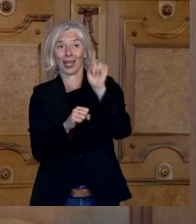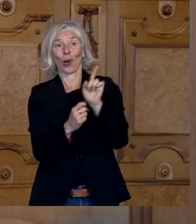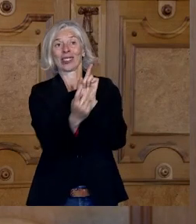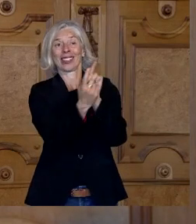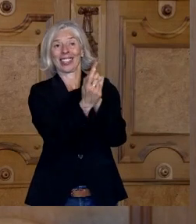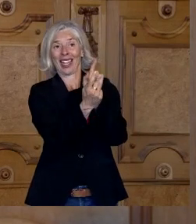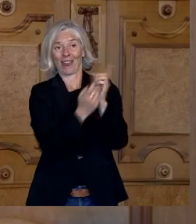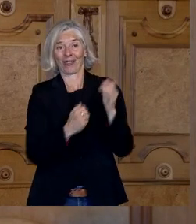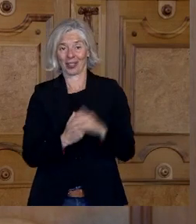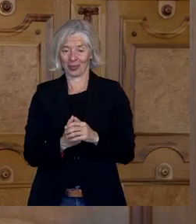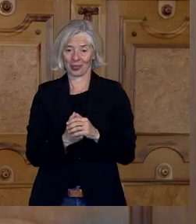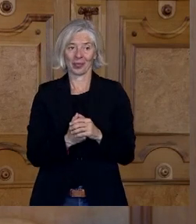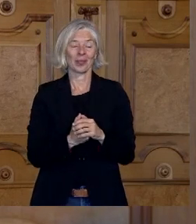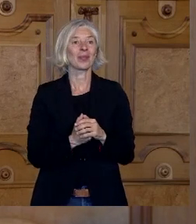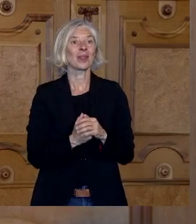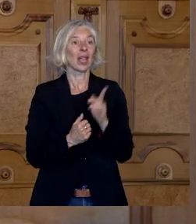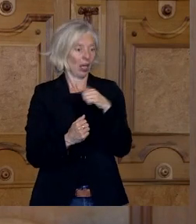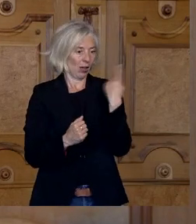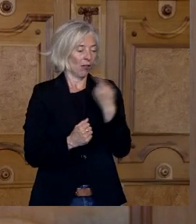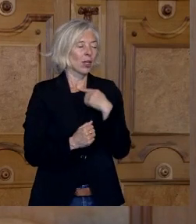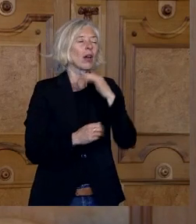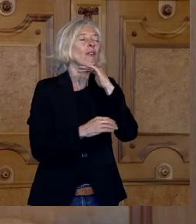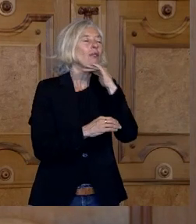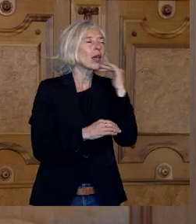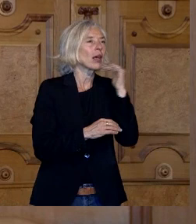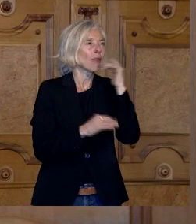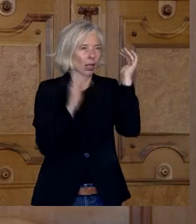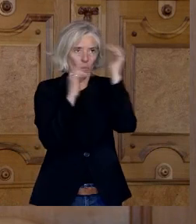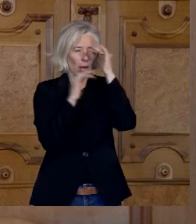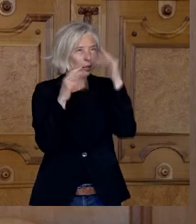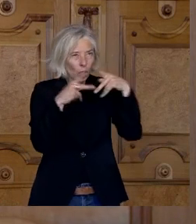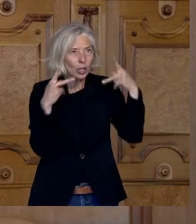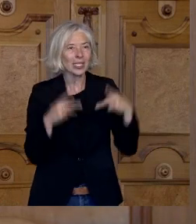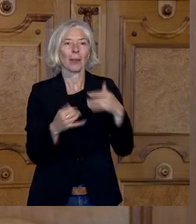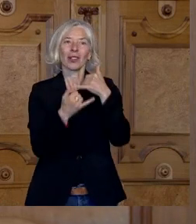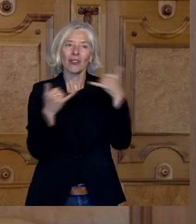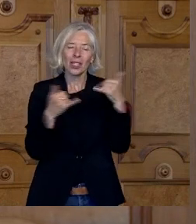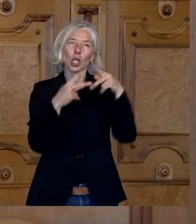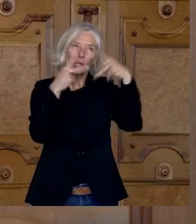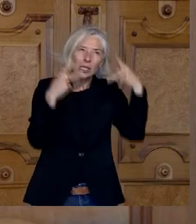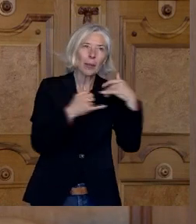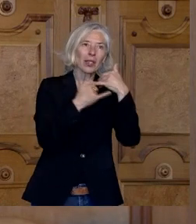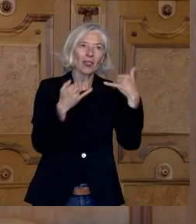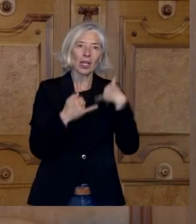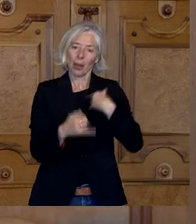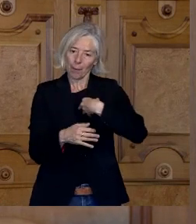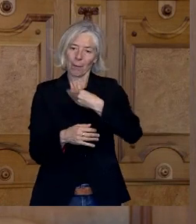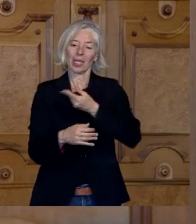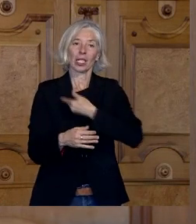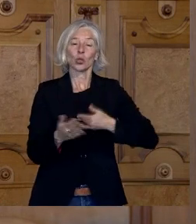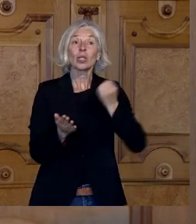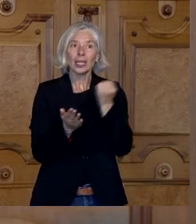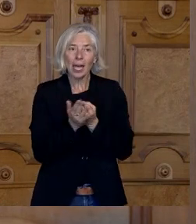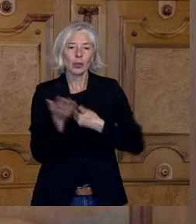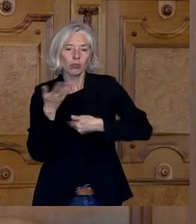ganzen Konzepten gefeilt, sind hier mit der örtlichen Gesundheitsbehörde in engem Austausch und auch mit den Kolleginnen und Kollegen